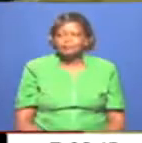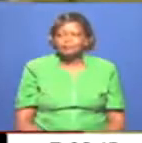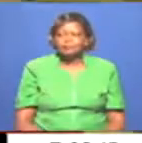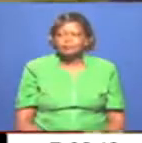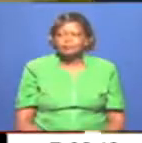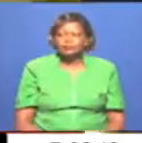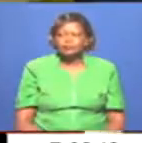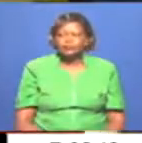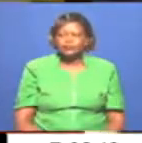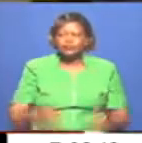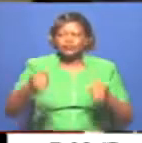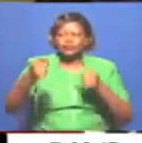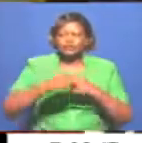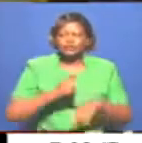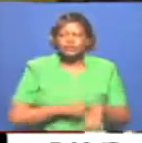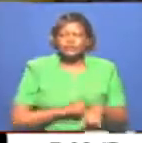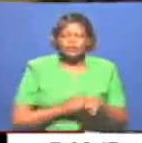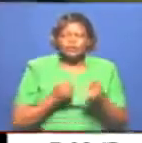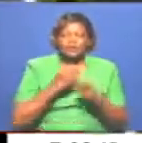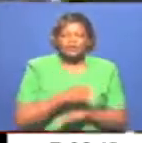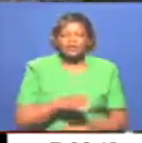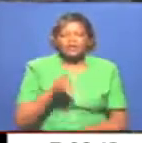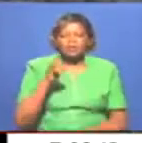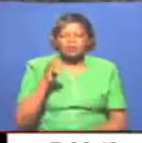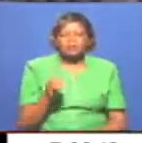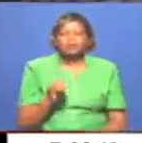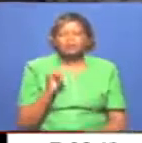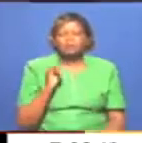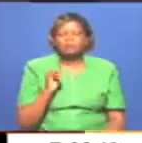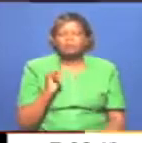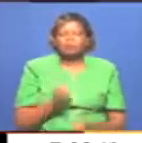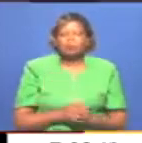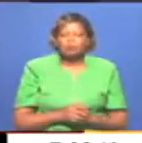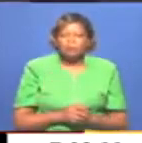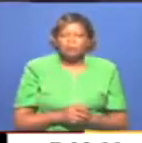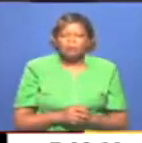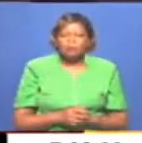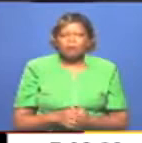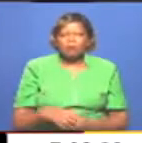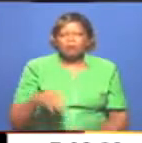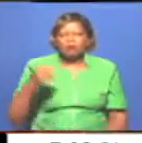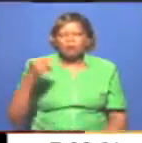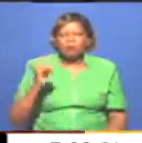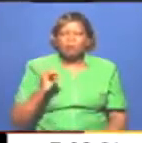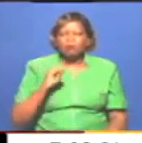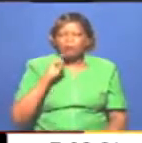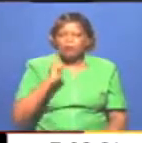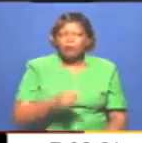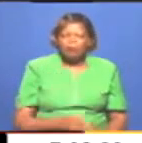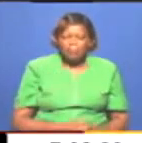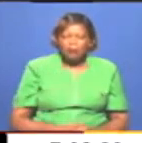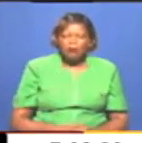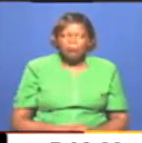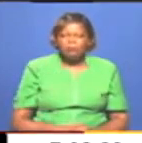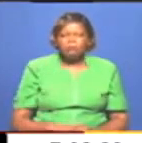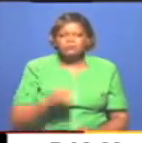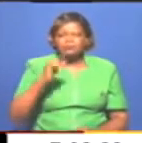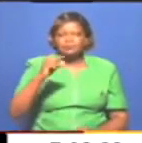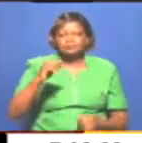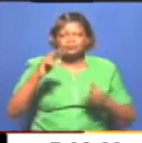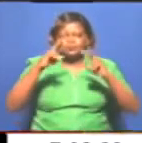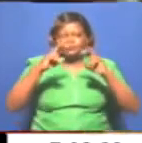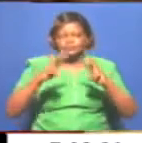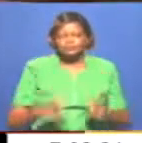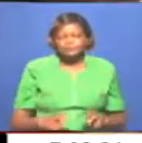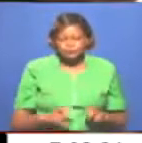Muda mfupi baada ya mkurugenzi wa mashtaka ya umma Nurdin Haji kuagiza inspekta jenerali Hillary Mutiambai achunguze madai